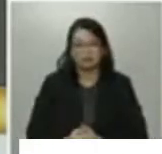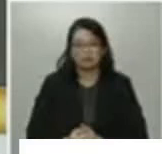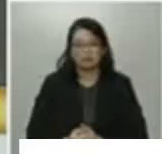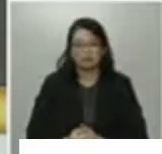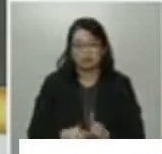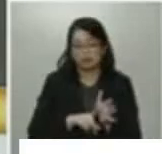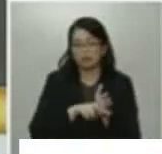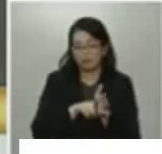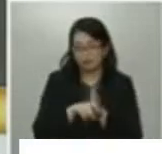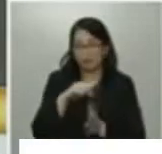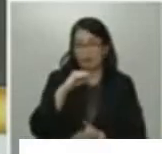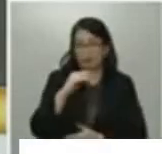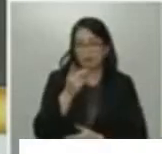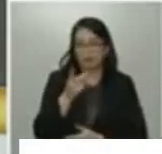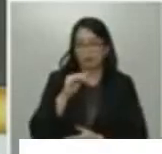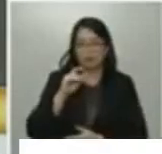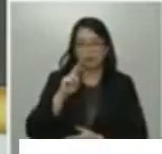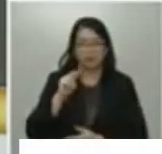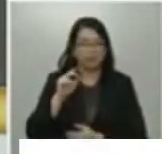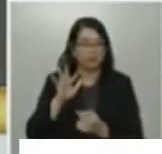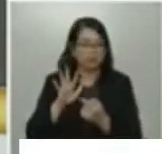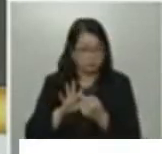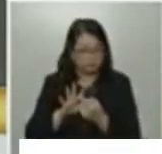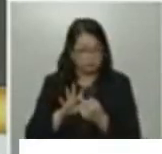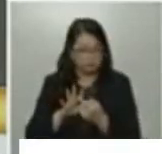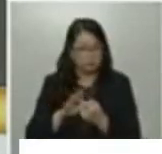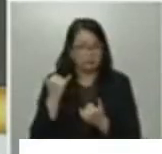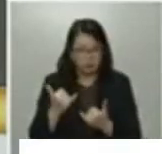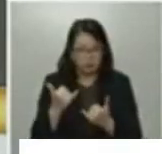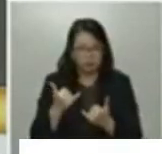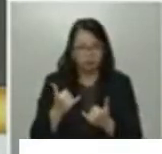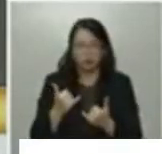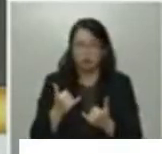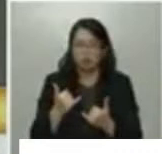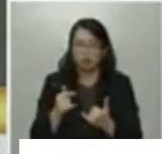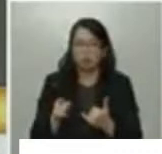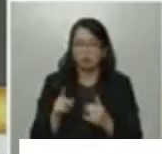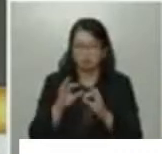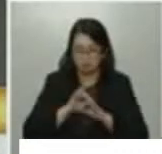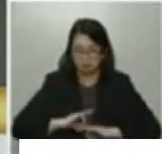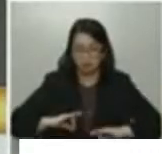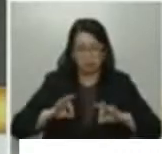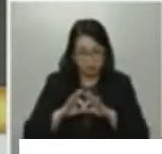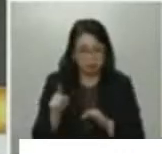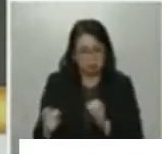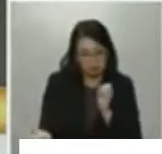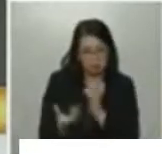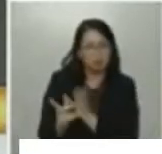ที่เป็นต้นเหตุของวิกฤตในปัจจุบันนะครับว่ามาจ